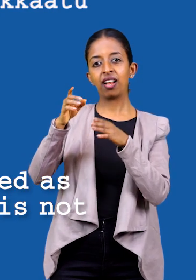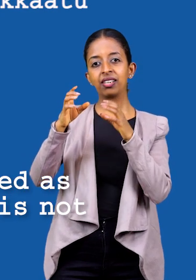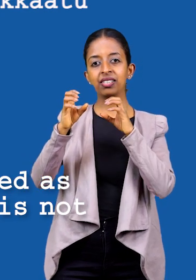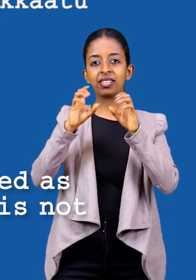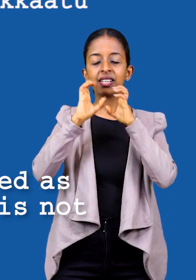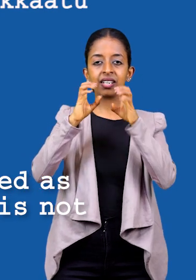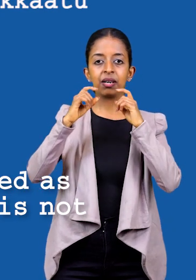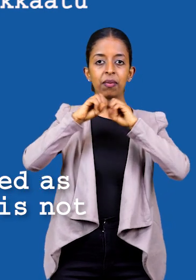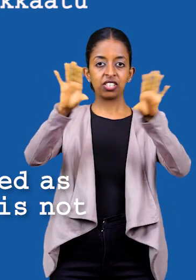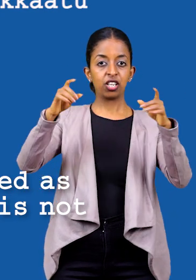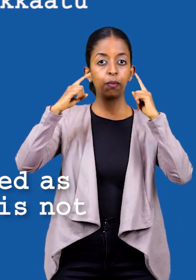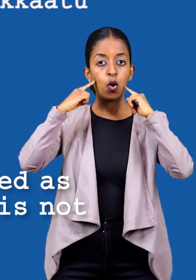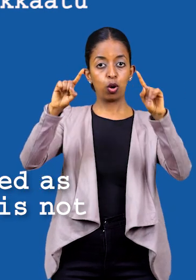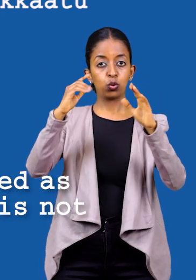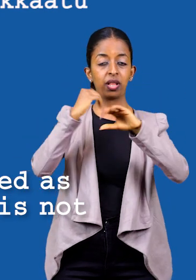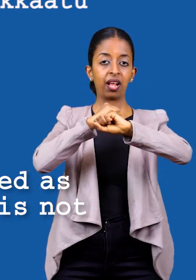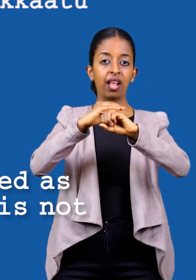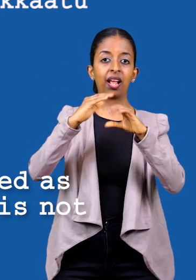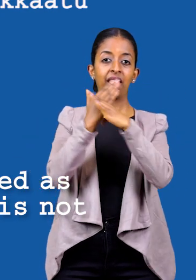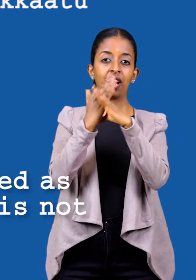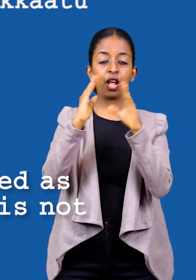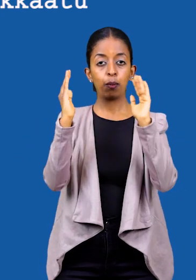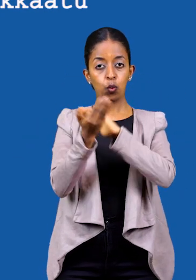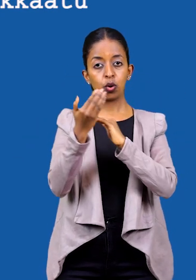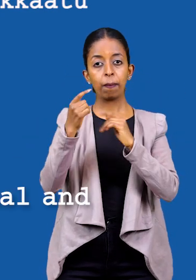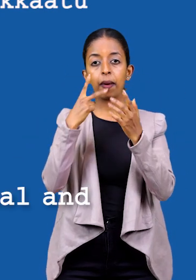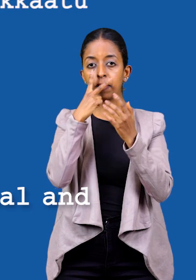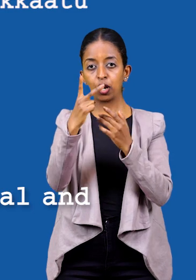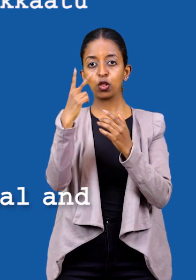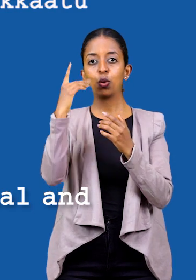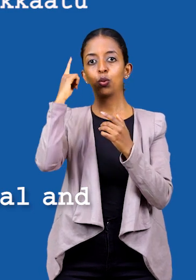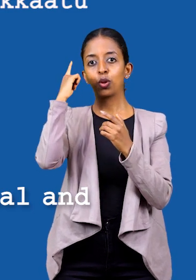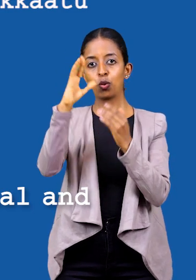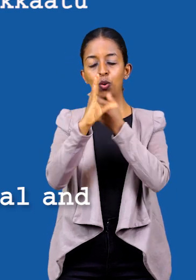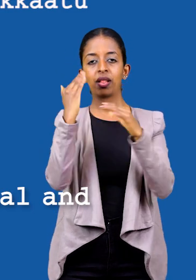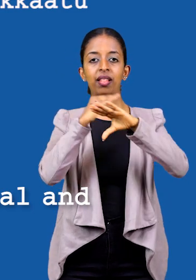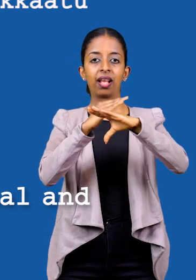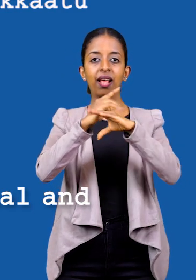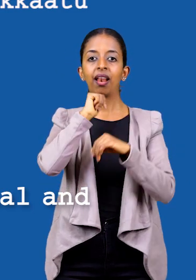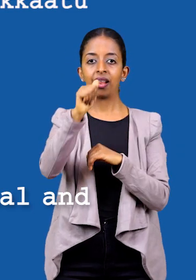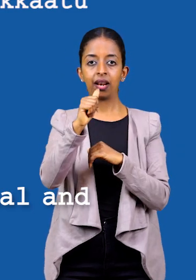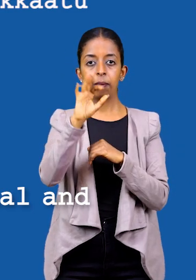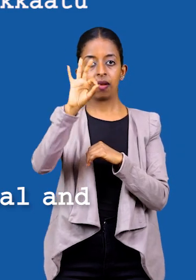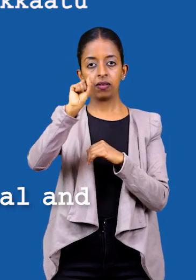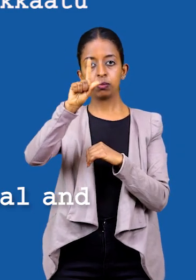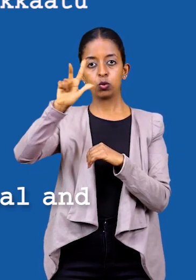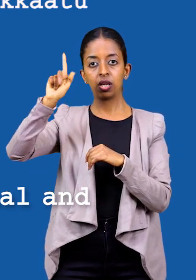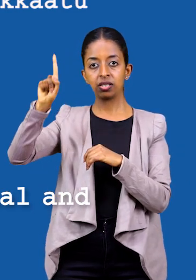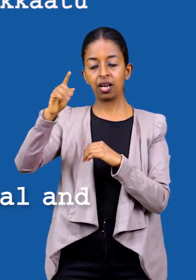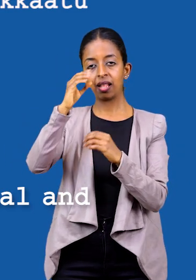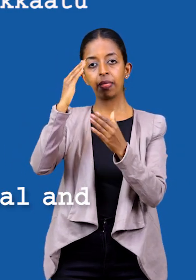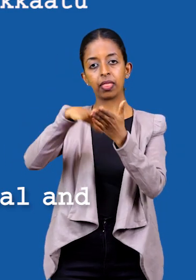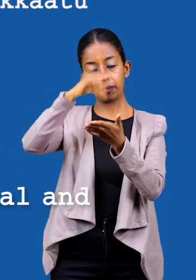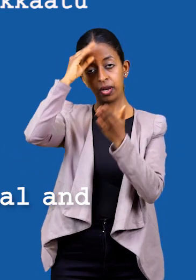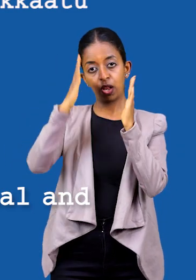kan dhorkame ta'us kanaa gaditti kan dhiyaatan keessaa tokkoon isaa kan dhorkame miti. faasaa 131